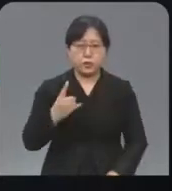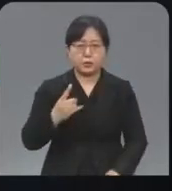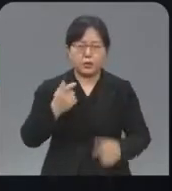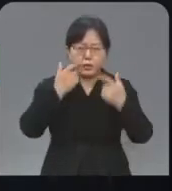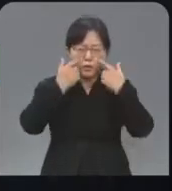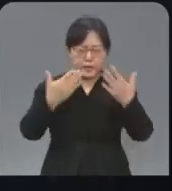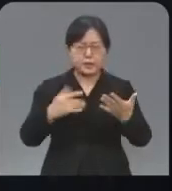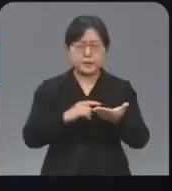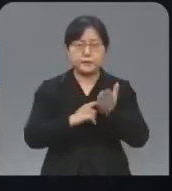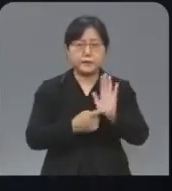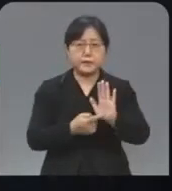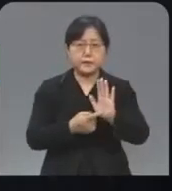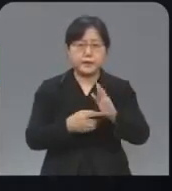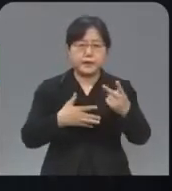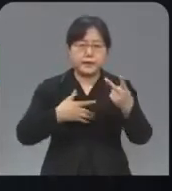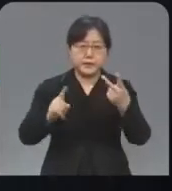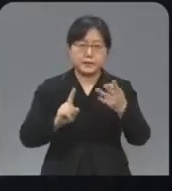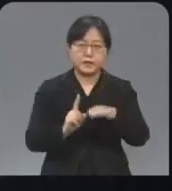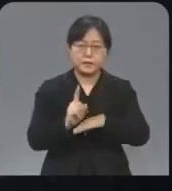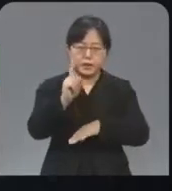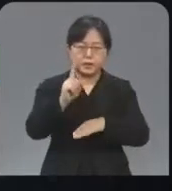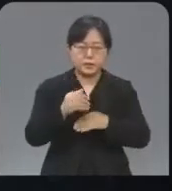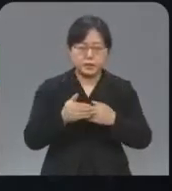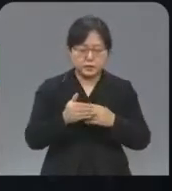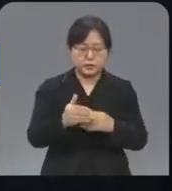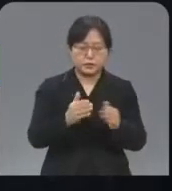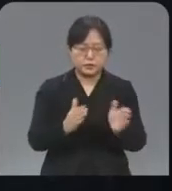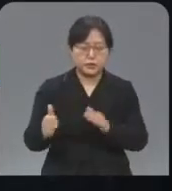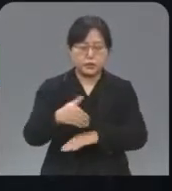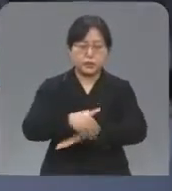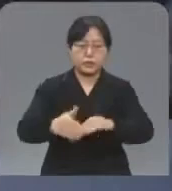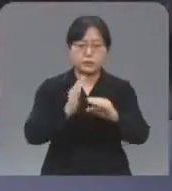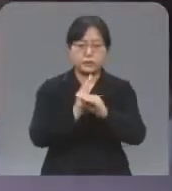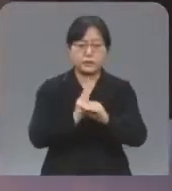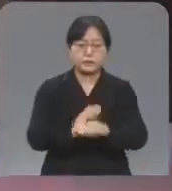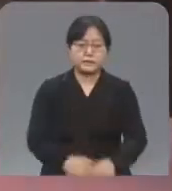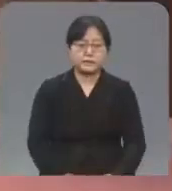정확히 규명하고 2차 발사를 추진해 나가고자 합니다.